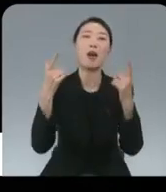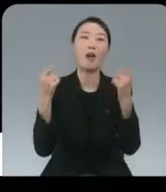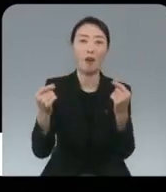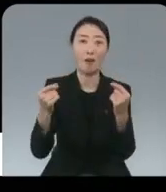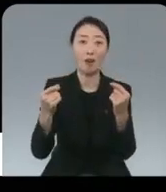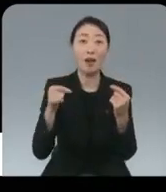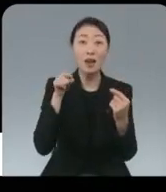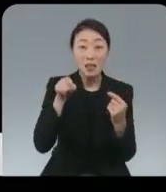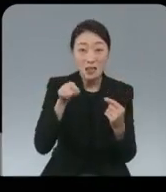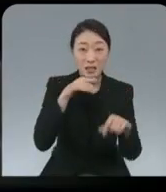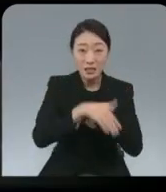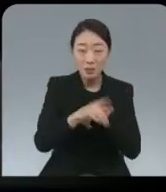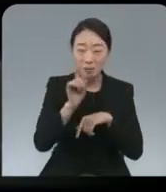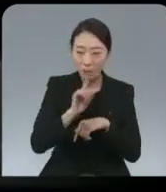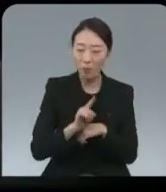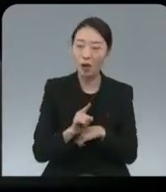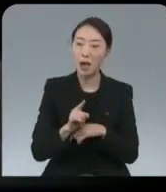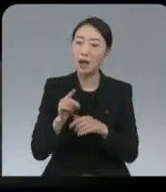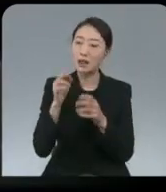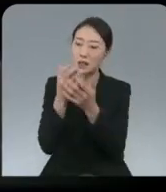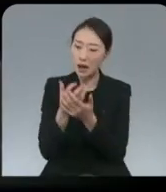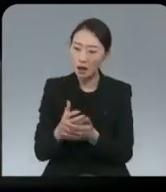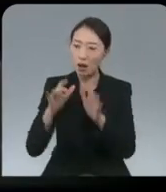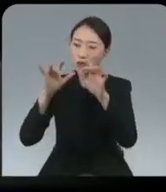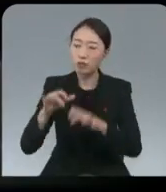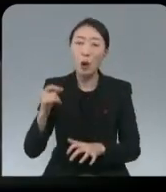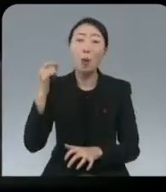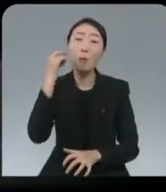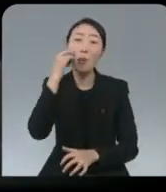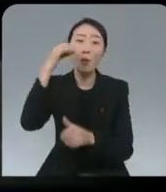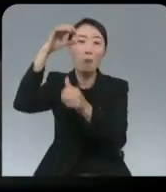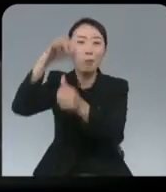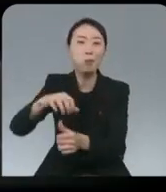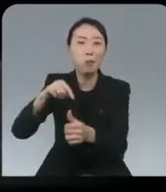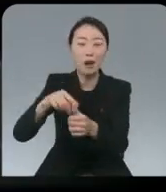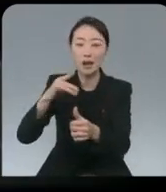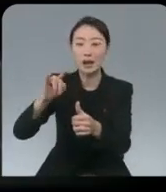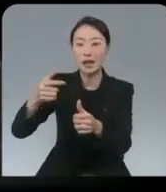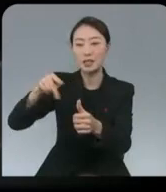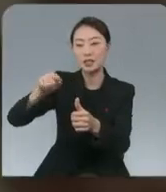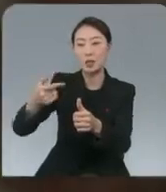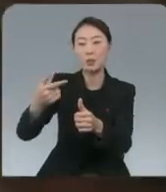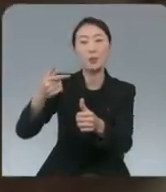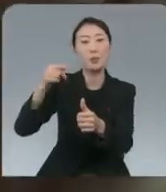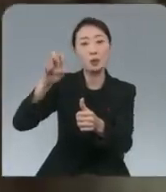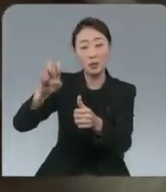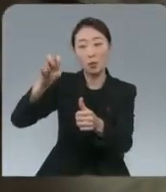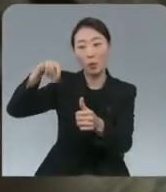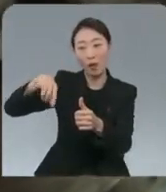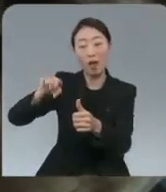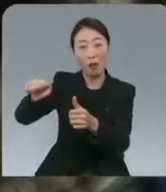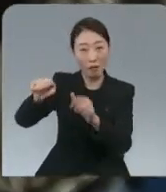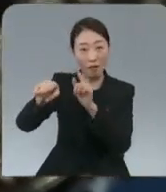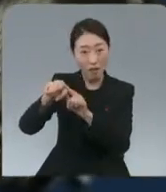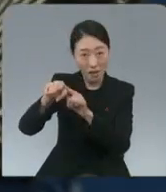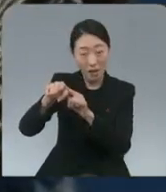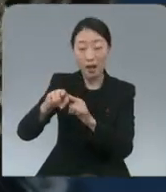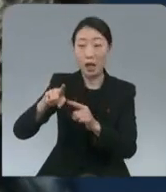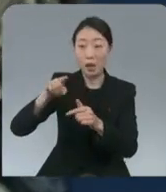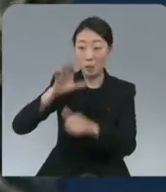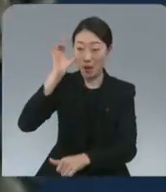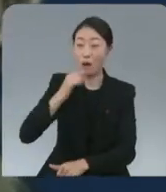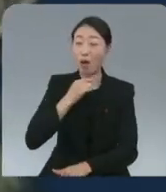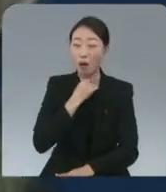polisi juga untuk pertama kalinya mengkonfirmasi bahwa kelompok peretas Korea Utara meminta pembayaran dalam mata uang kripto